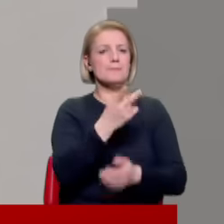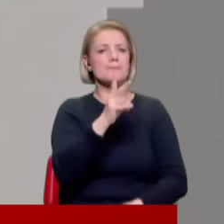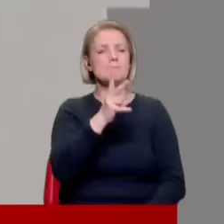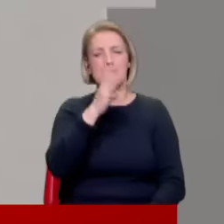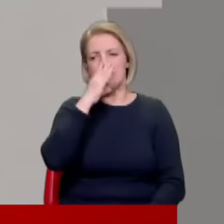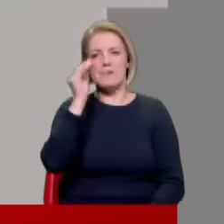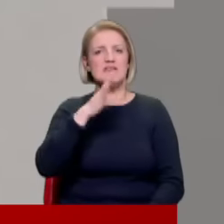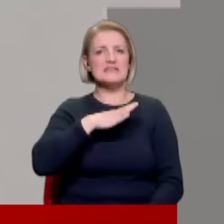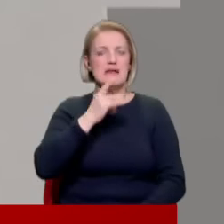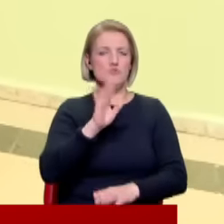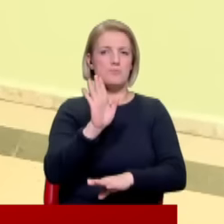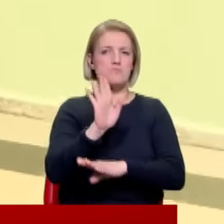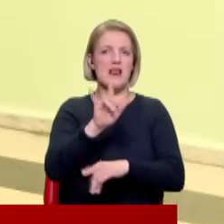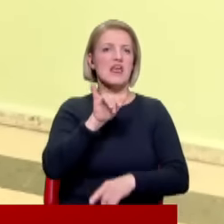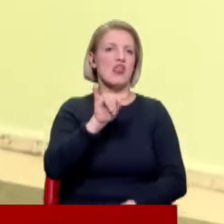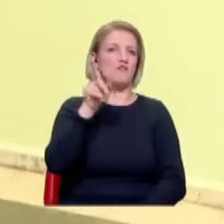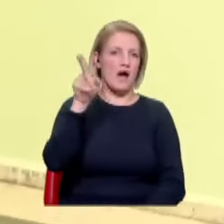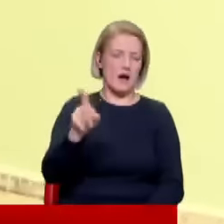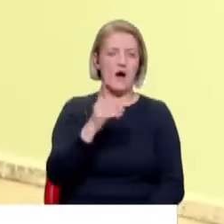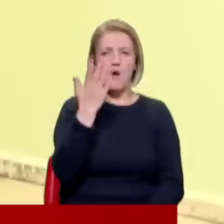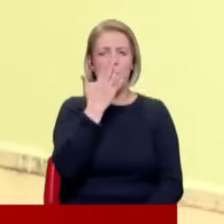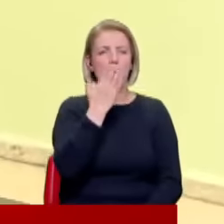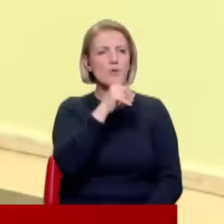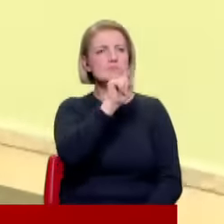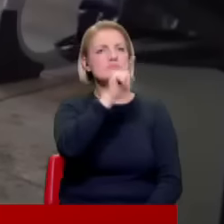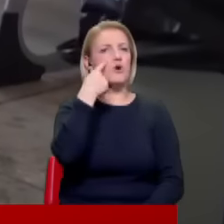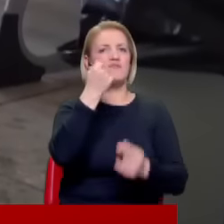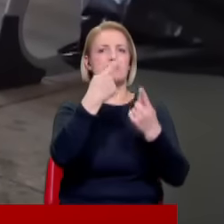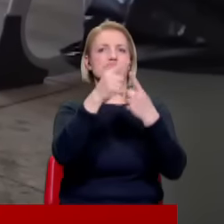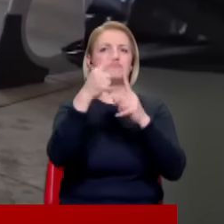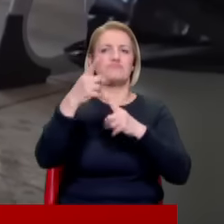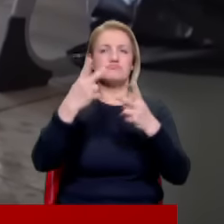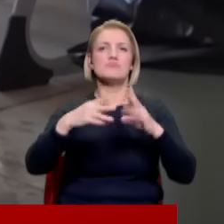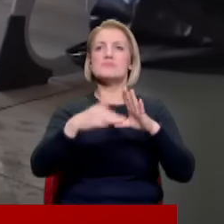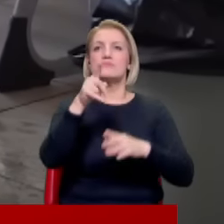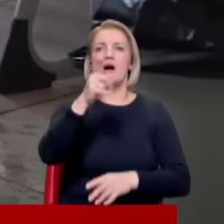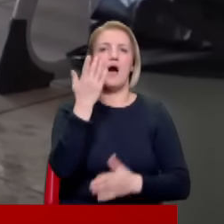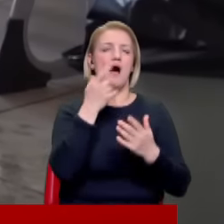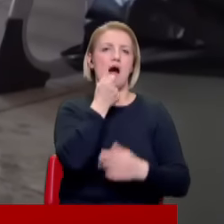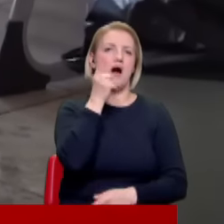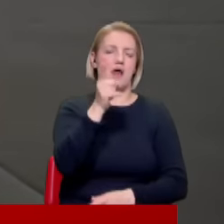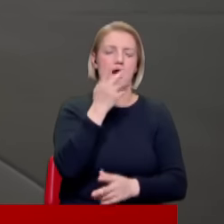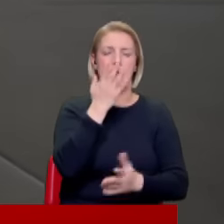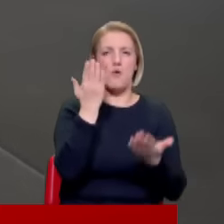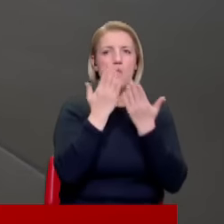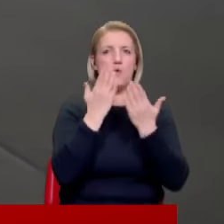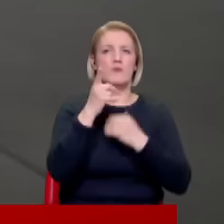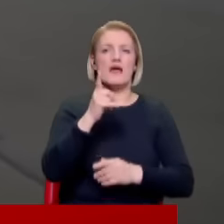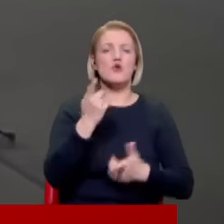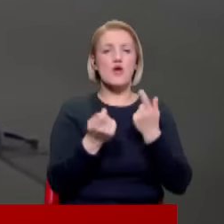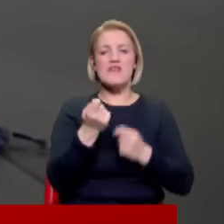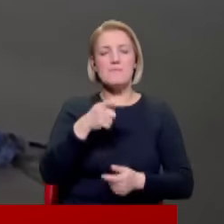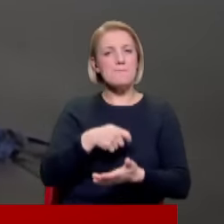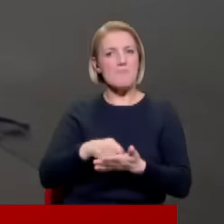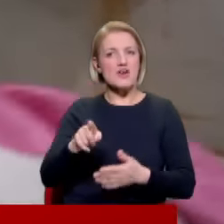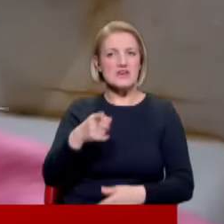lira bağış istenen bu belge Yalova'dan. Okuldan okula miktar değişiyor. Bu mesaj da Ankara'daki okuldan. Temizlik görevlisine ödenmek üzere